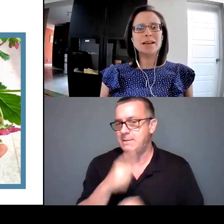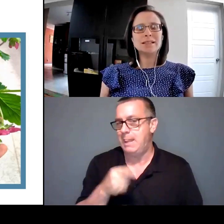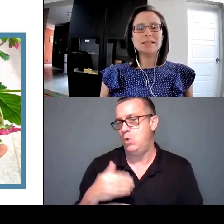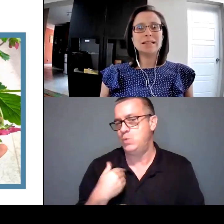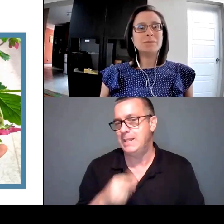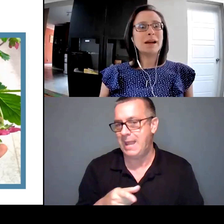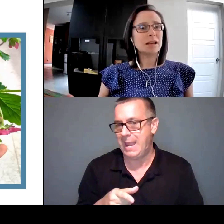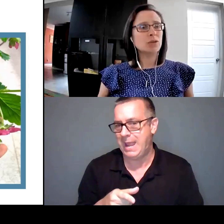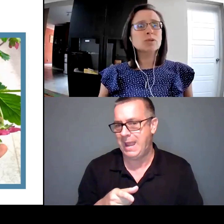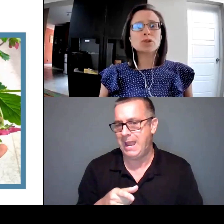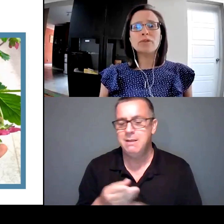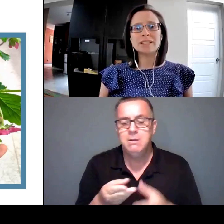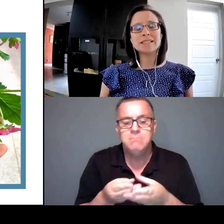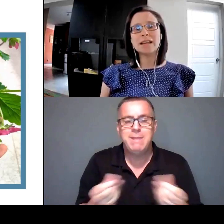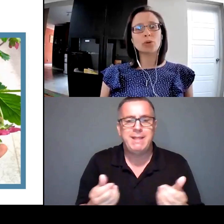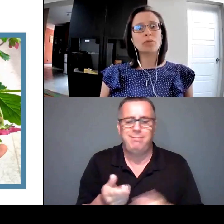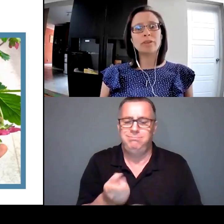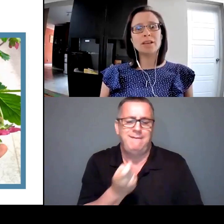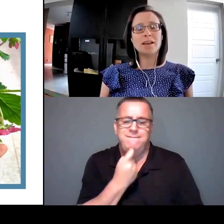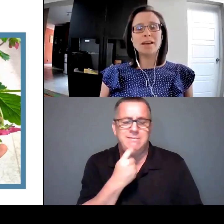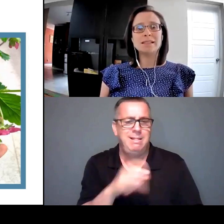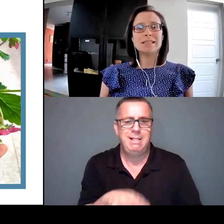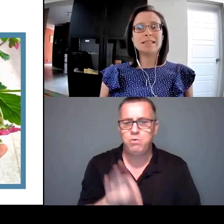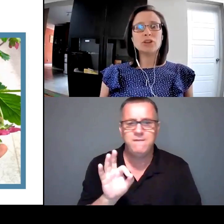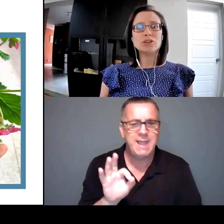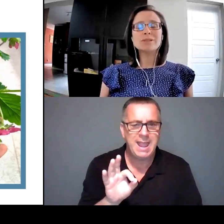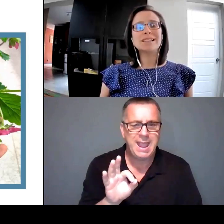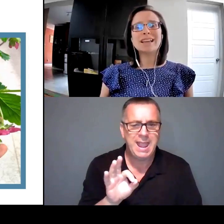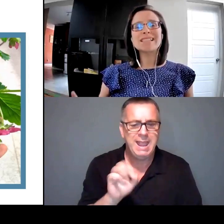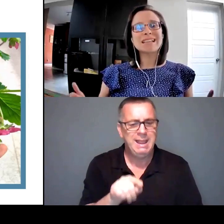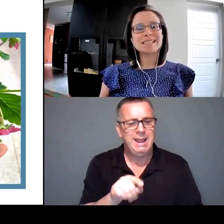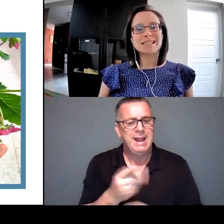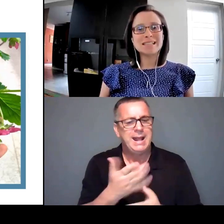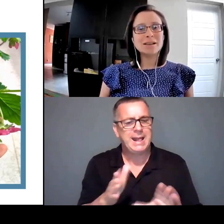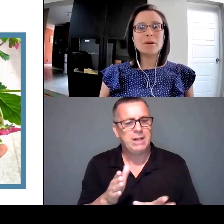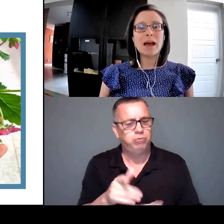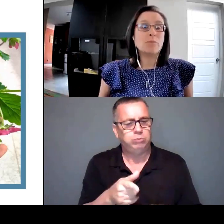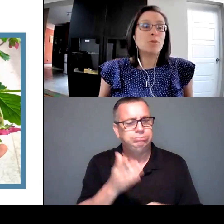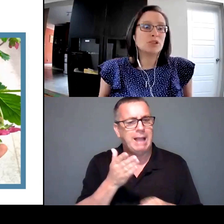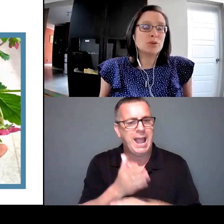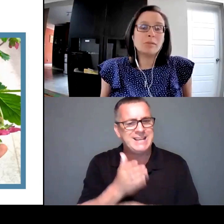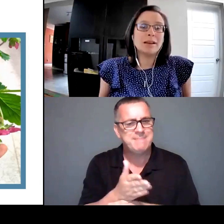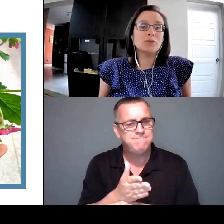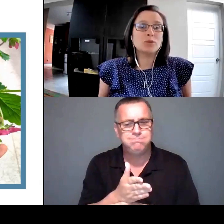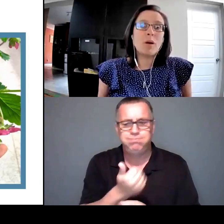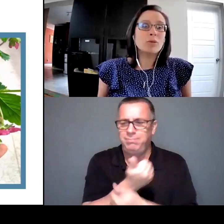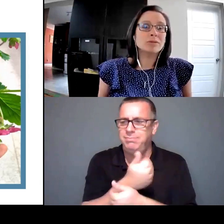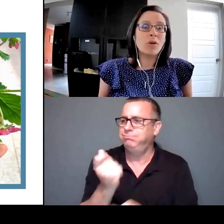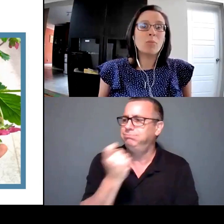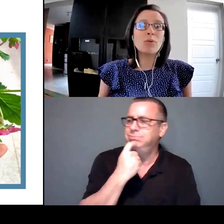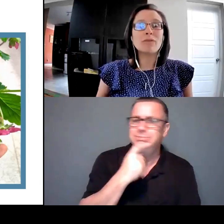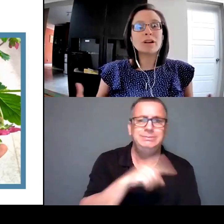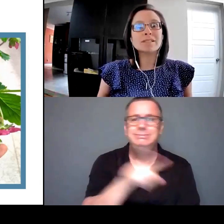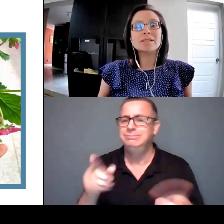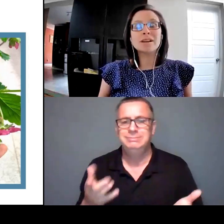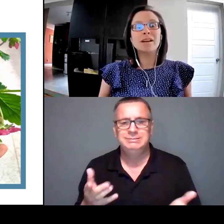utiliser. Les matériaux sont faciles à trouver. C'est quelque chose qui est très accessible à monsieur et madame tout le monde. On